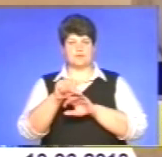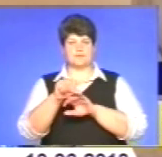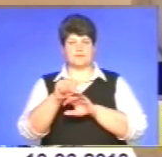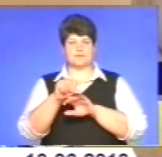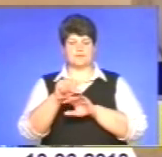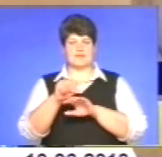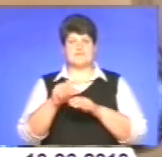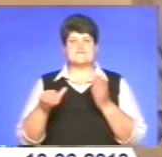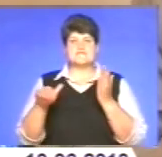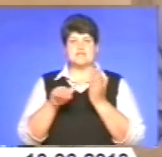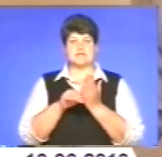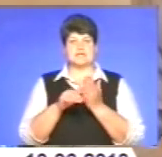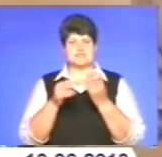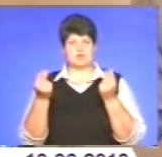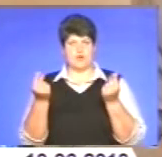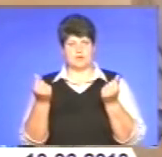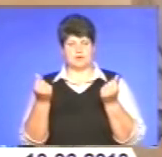експортної фінансування.